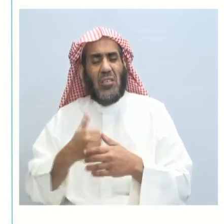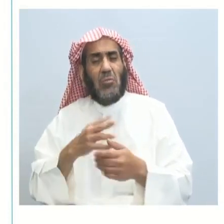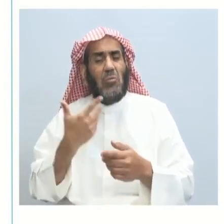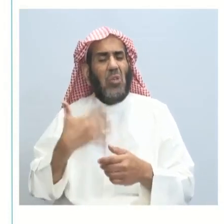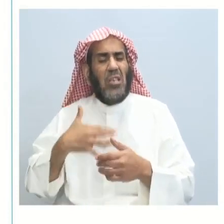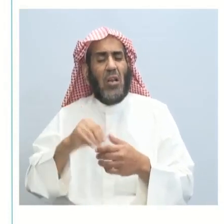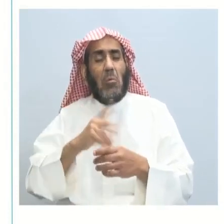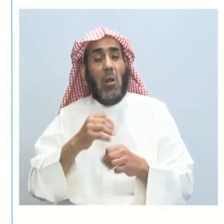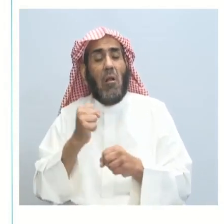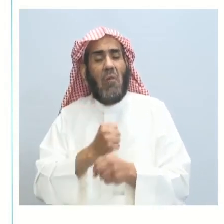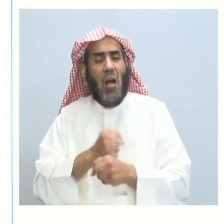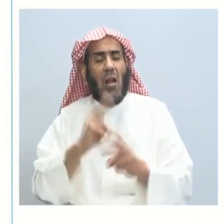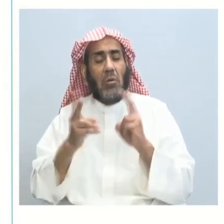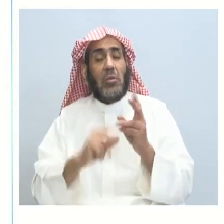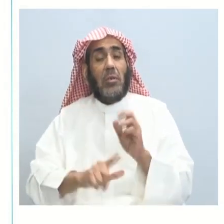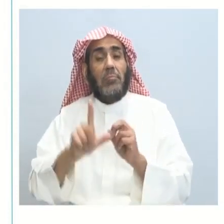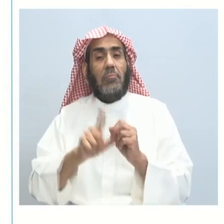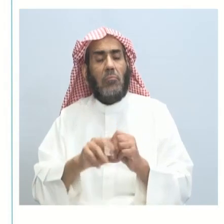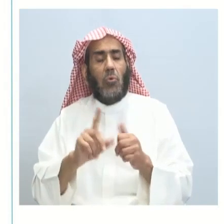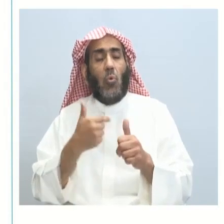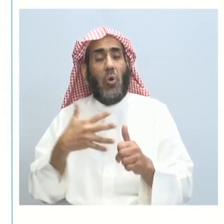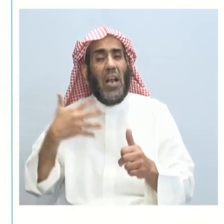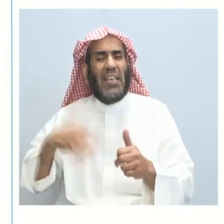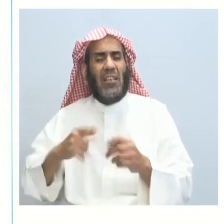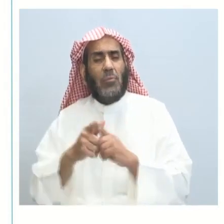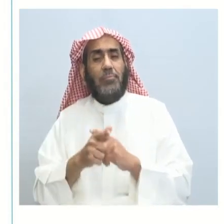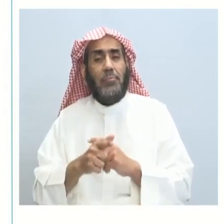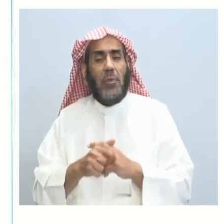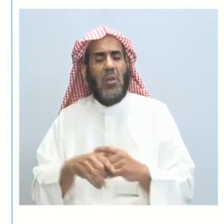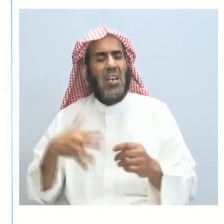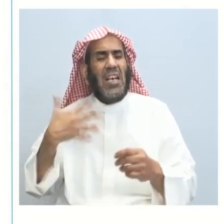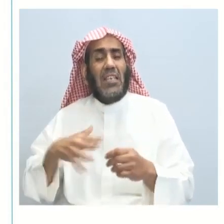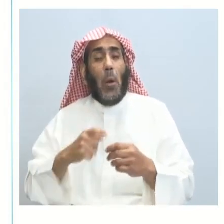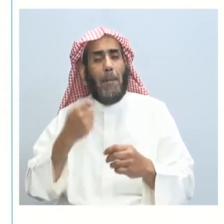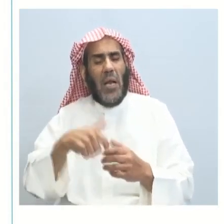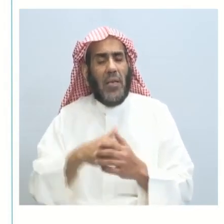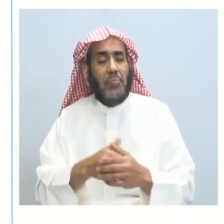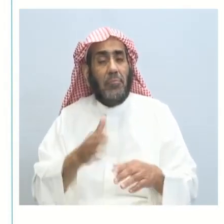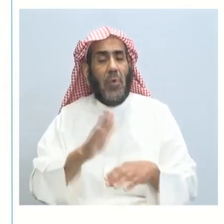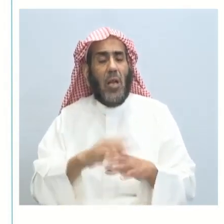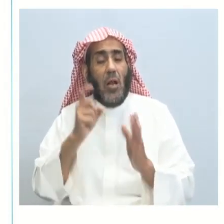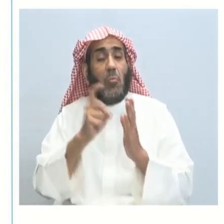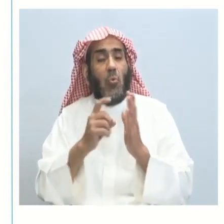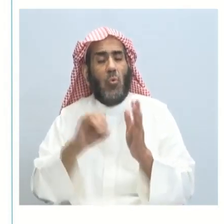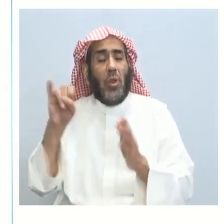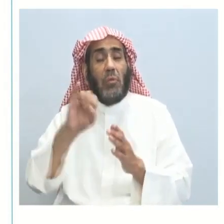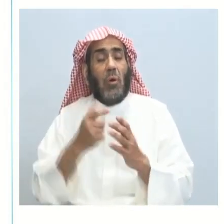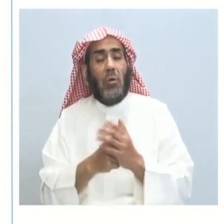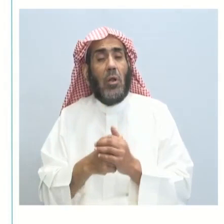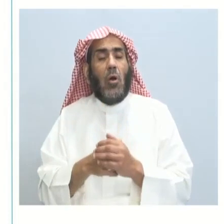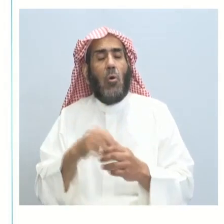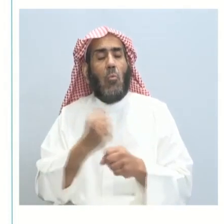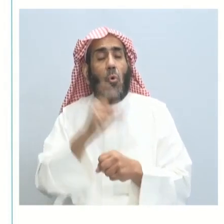تقام الفعاليه بالشكل الصحيح اذا اولى الخسائر قد تكون خساره ماليه على المنظمه او على